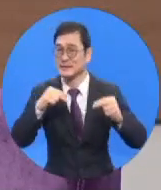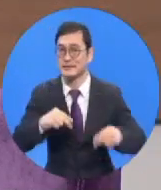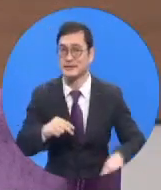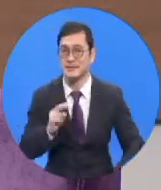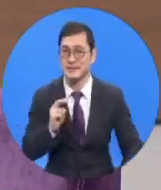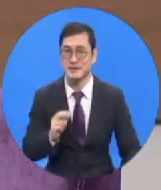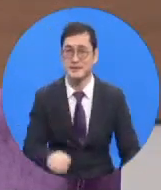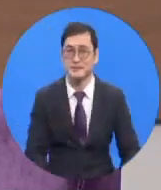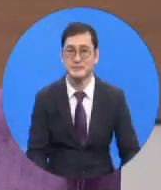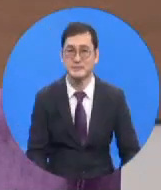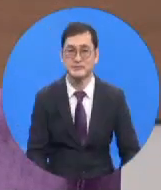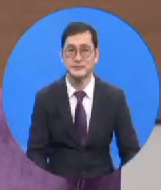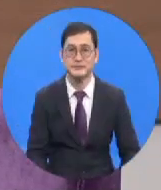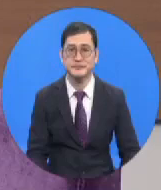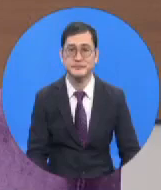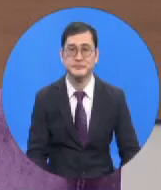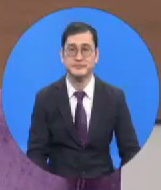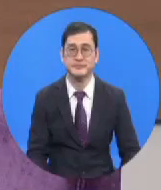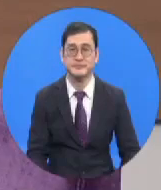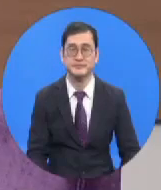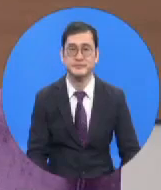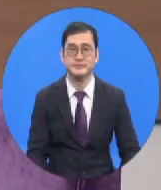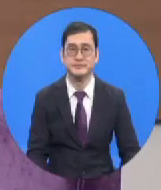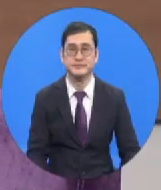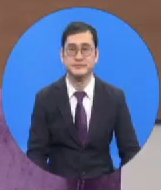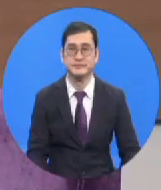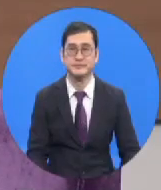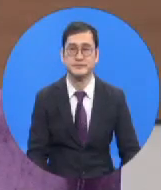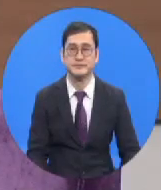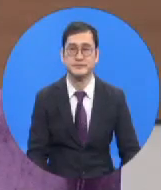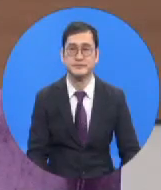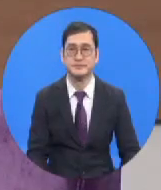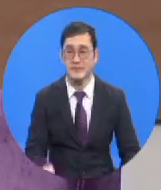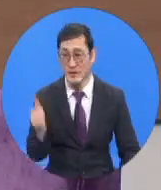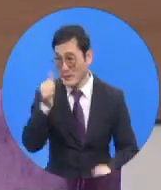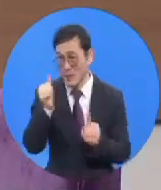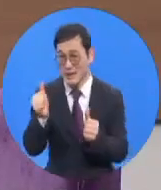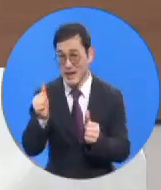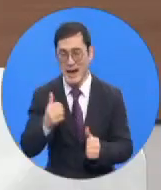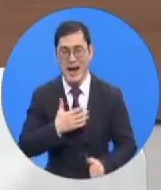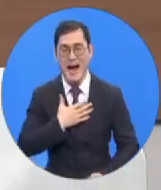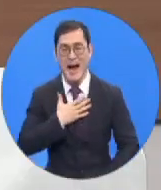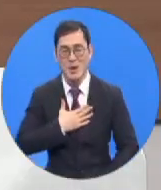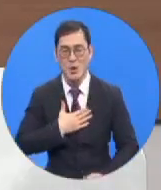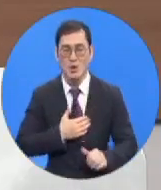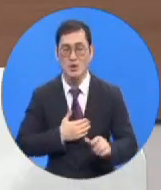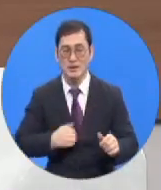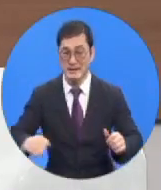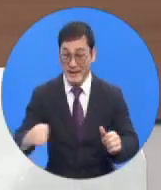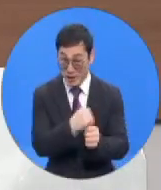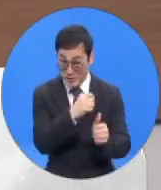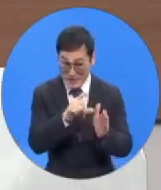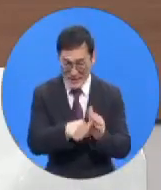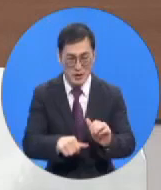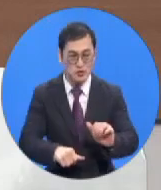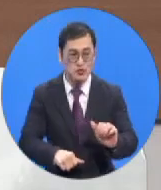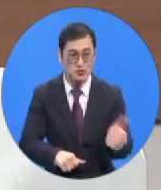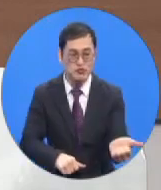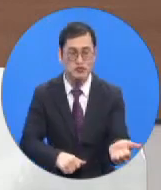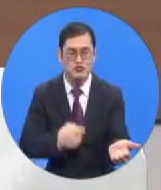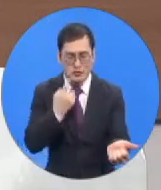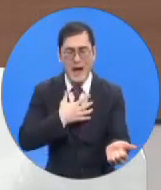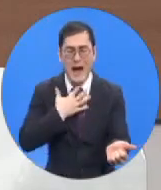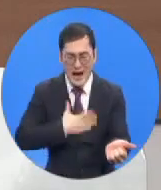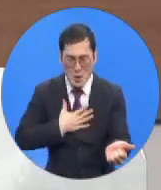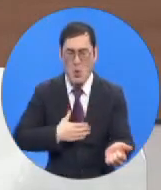예. 주셨지만은 방금 저 변호사께서 이야기한 건 알고서 그랬을 것 같지 않다. 여기서 알고서라는 건 때렸을 때 죽을 걸 알고서